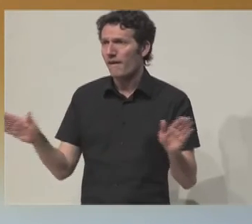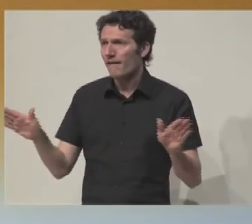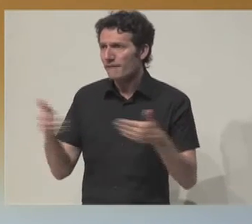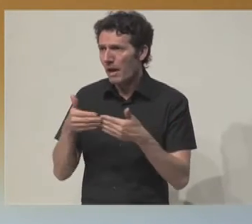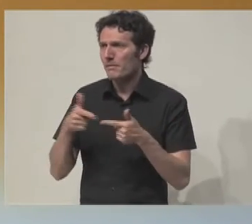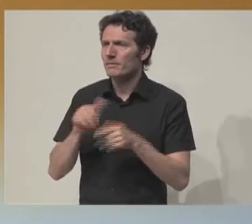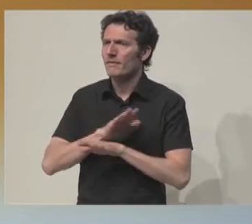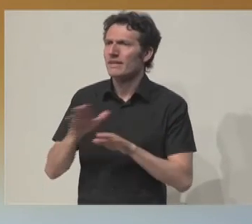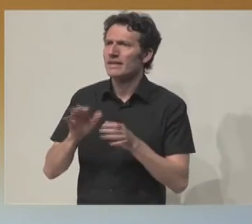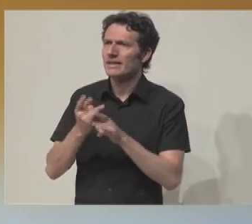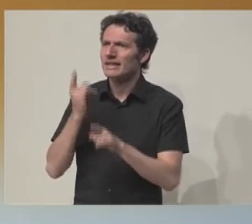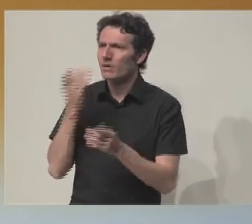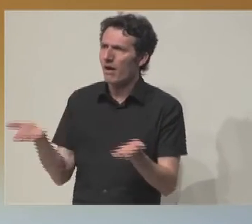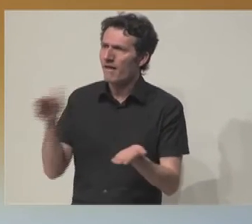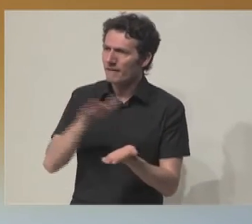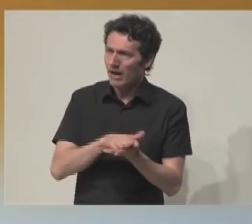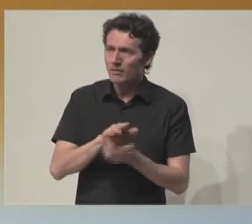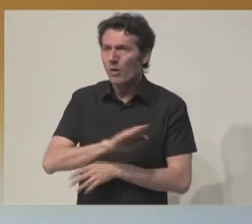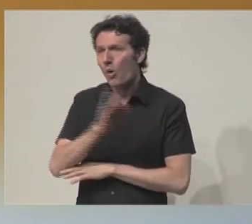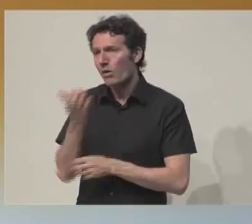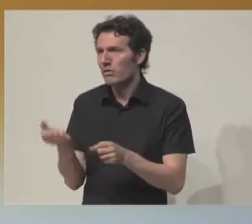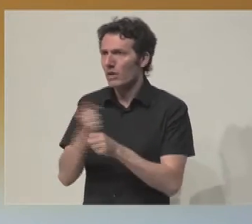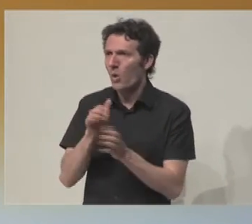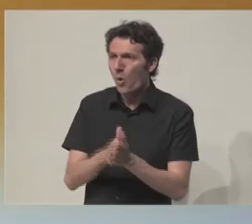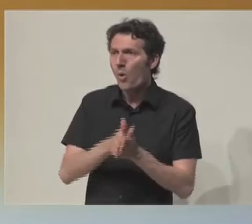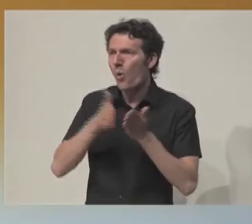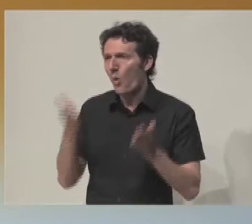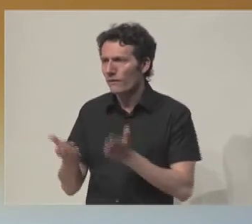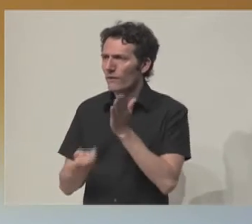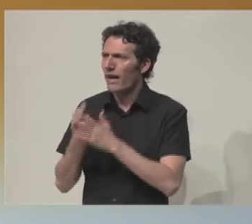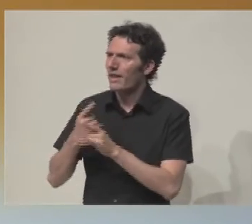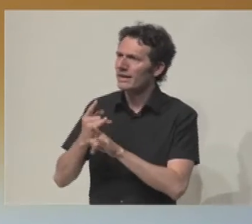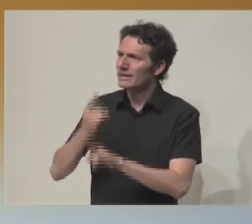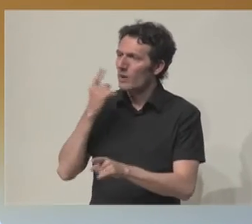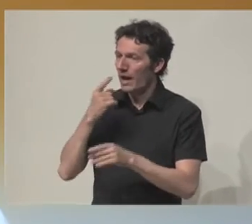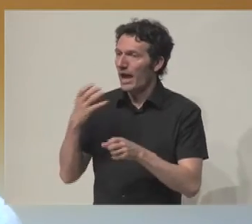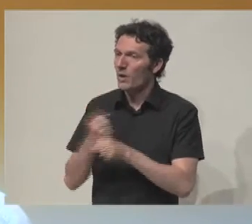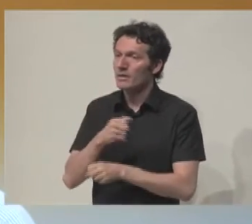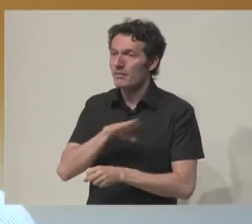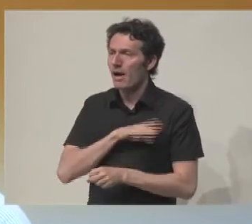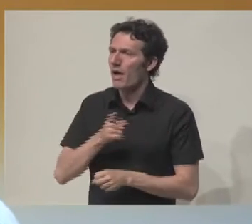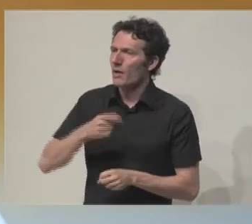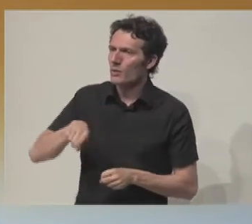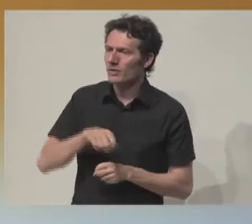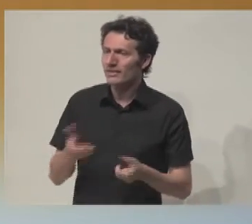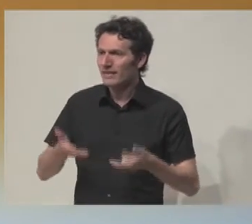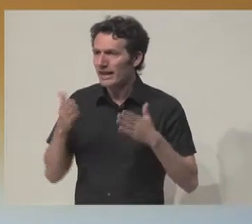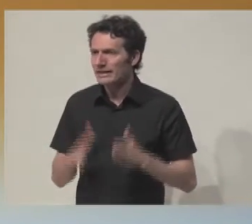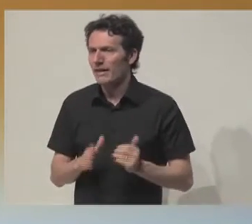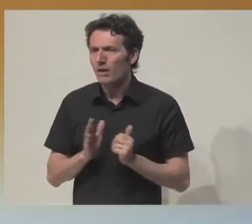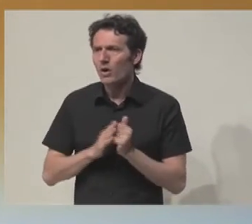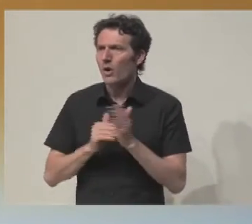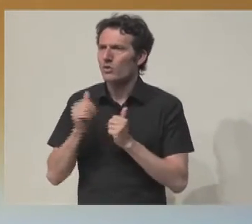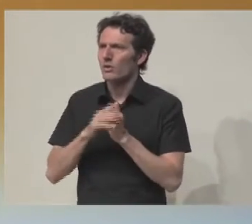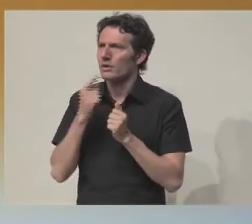histoire pour un ouvrir une autre qui ne réussira que parce que nous aurons décidé de bâtir une